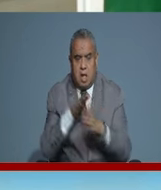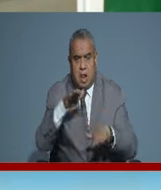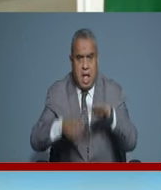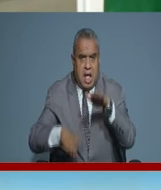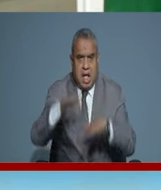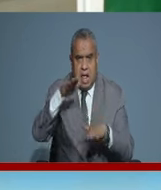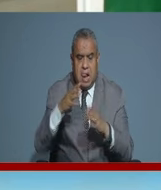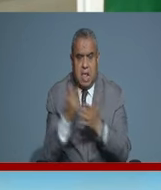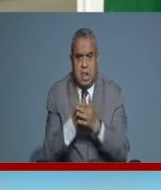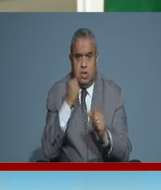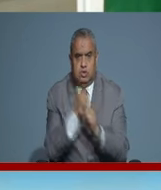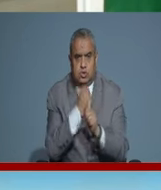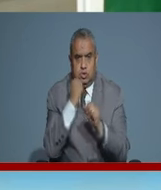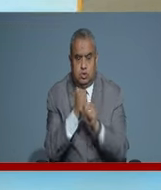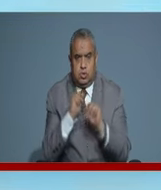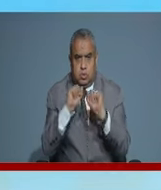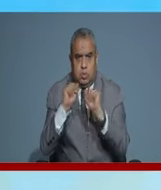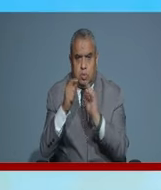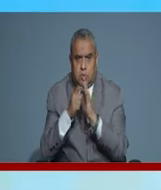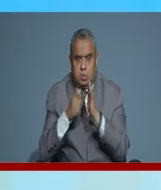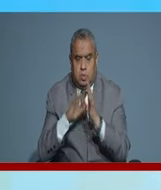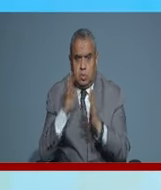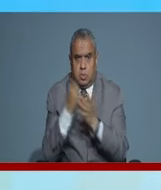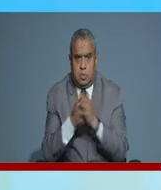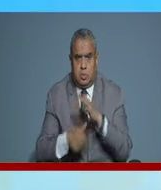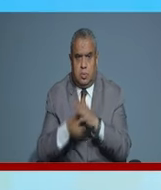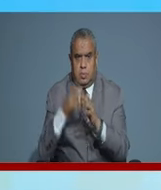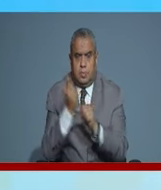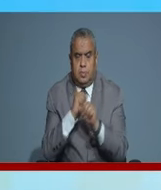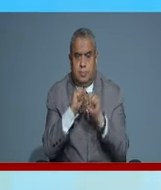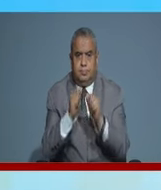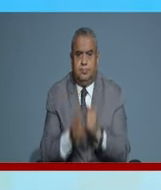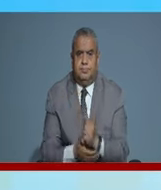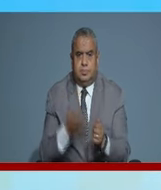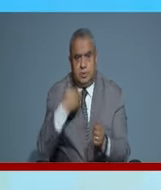العالم. هذا ما يحتاج إليه عالمنا. شكرا جزيلا لكم.